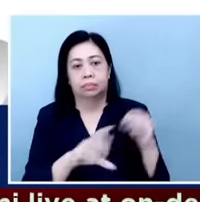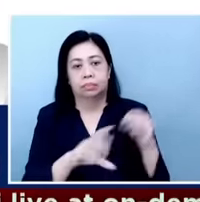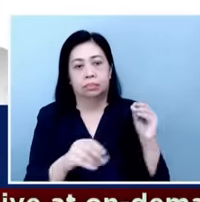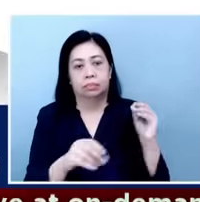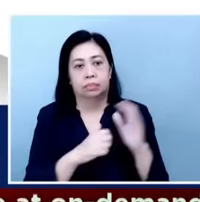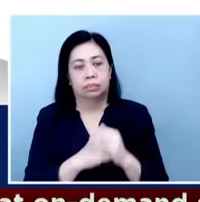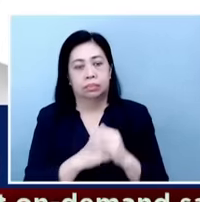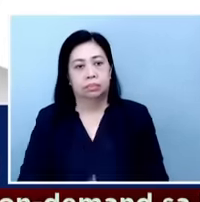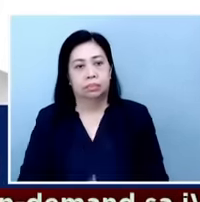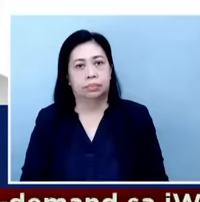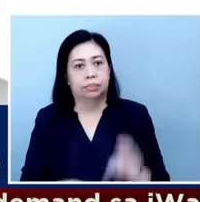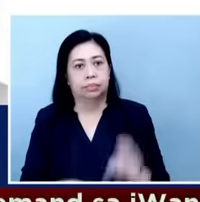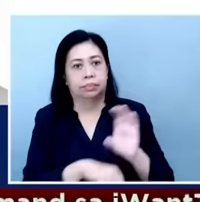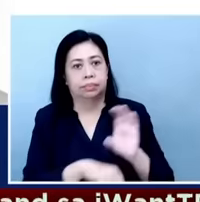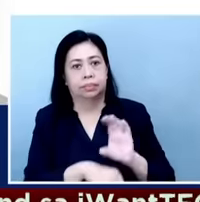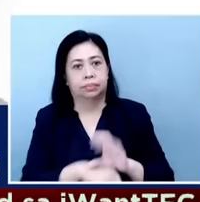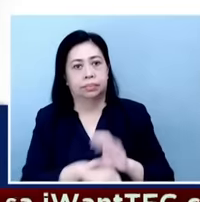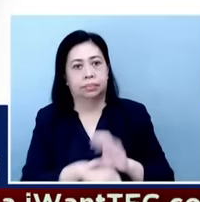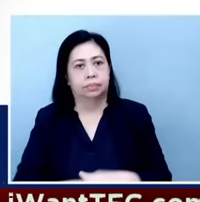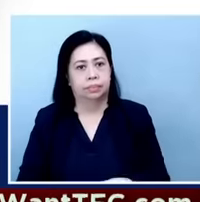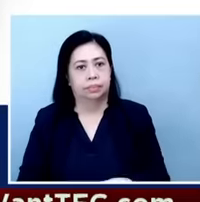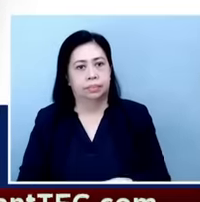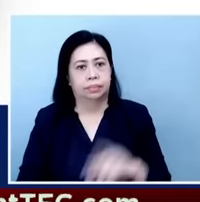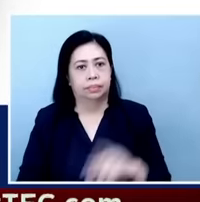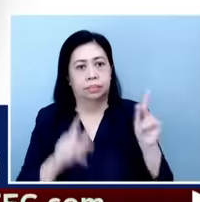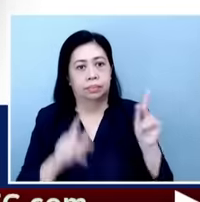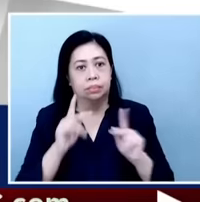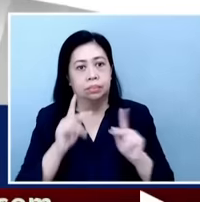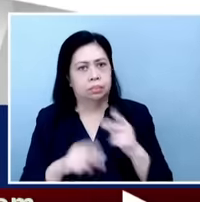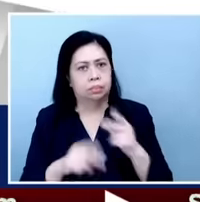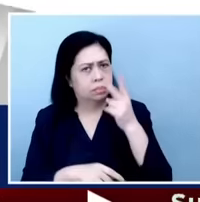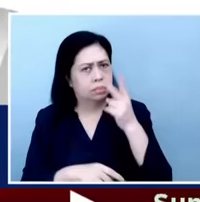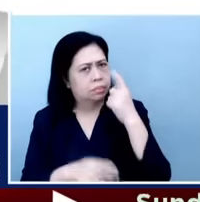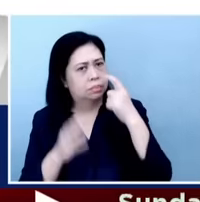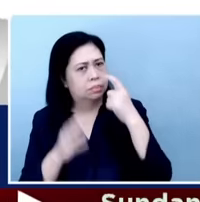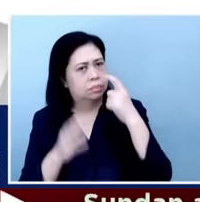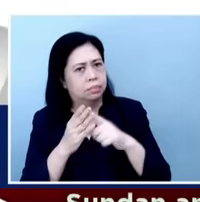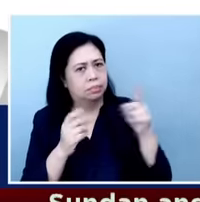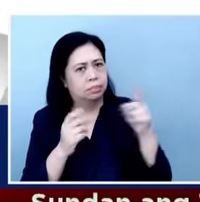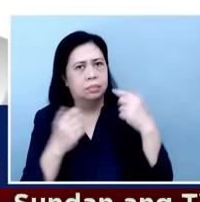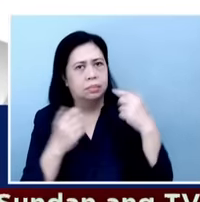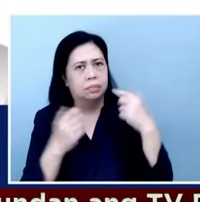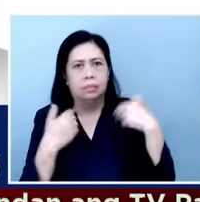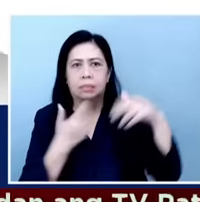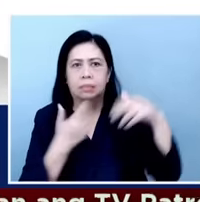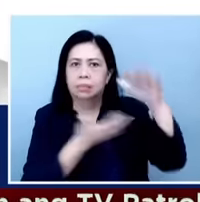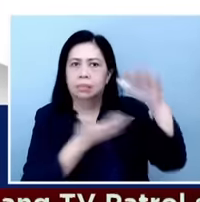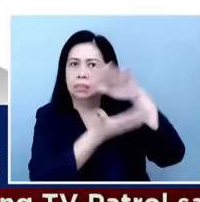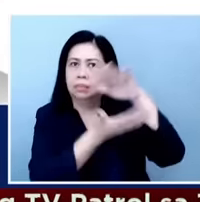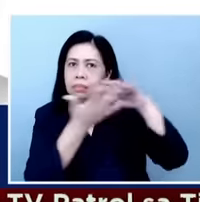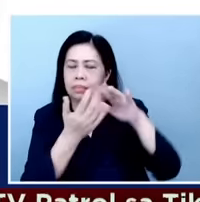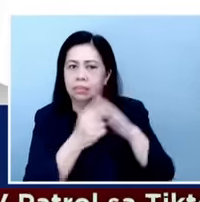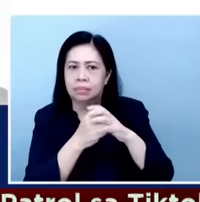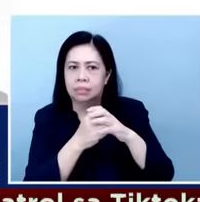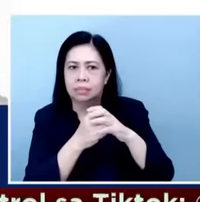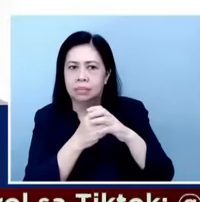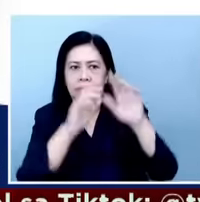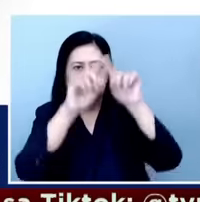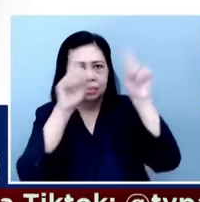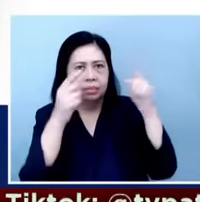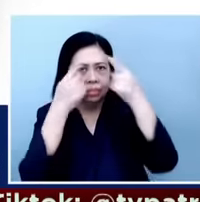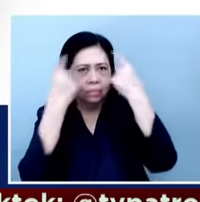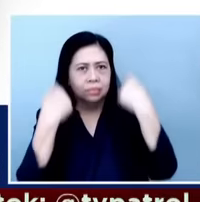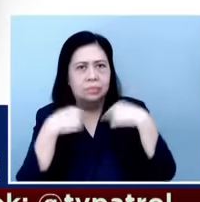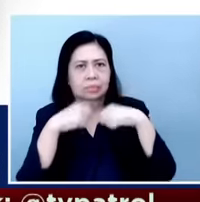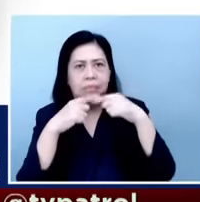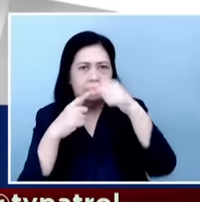sa labas ng simbahan, yung mga tao, they noticed that one of the clouds took the shape of the face ng